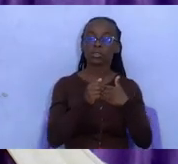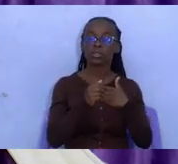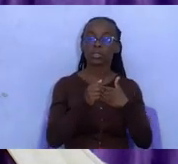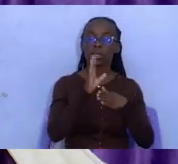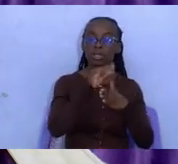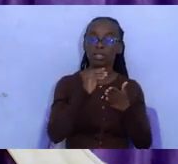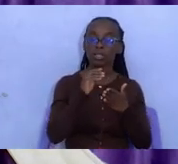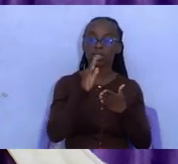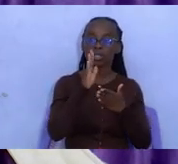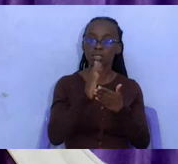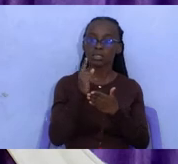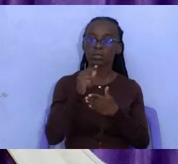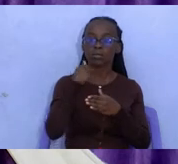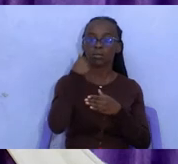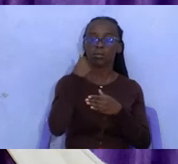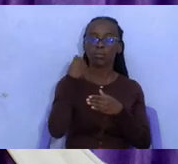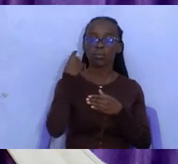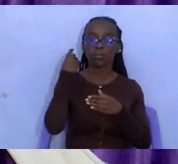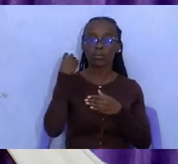wa Mungu ambaye uko nayo in your life.